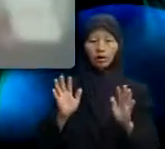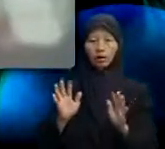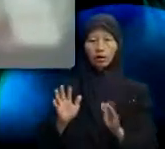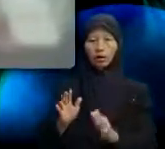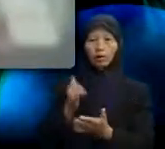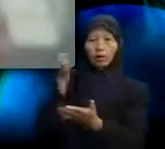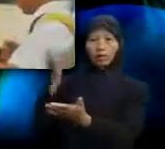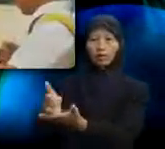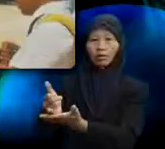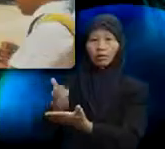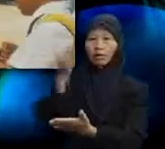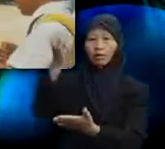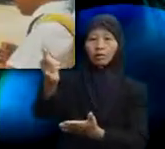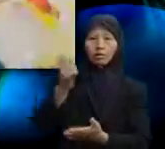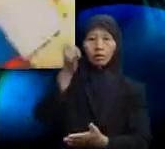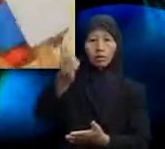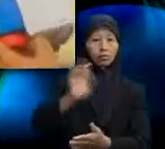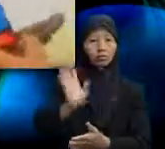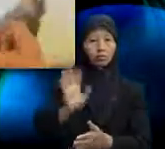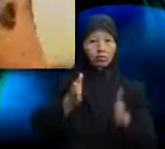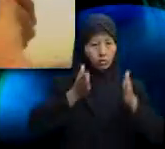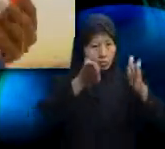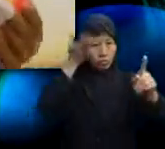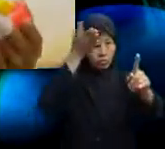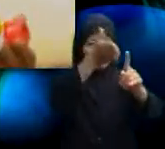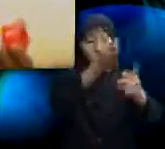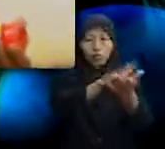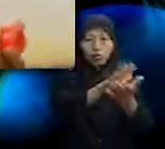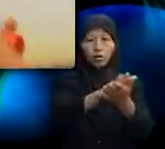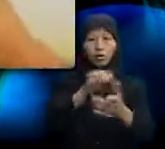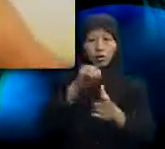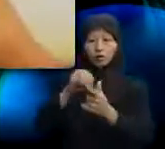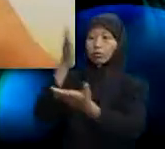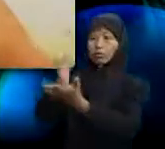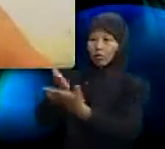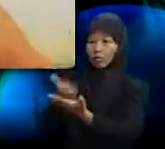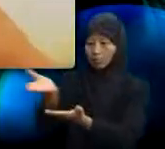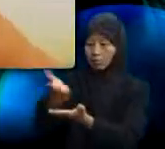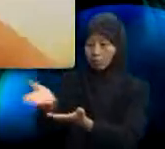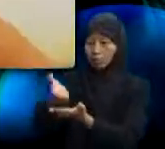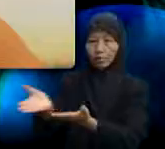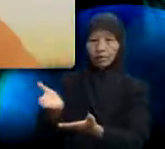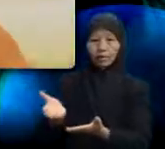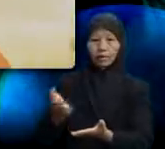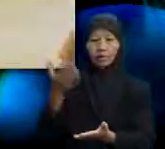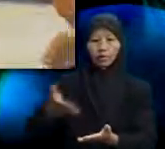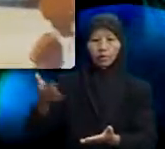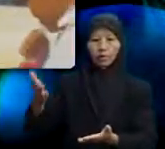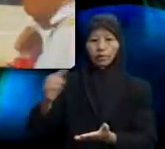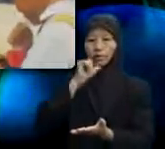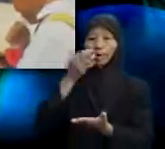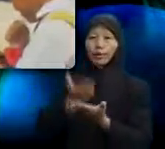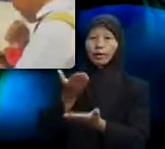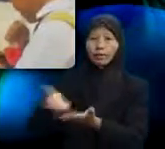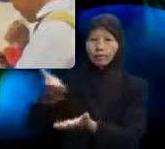ke mana-mana tanpa tujuan tertentu, terutama sekali membeli atau berbelanja kepada benda-benda yang